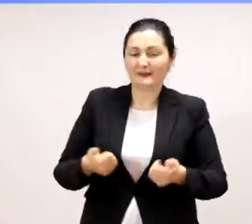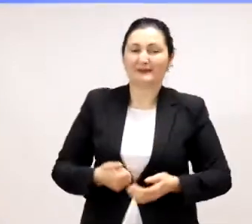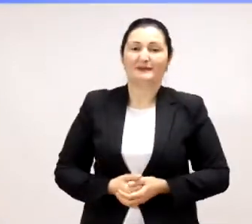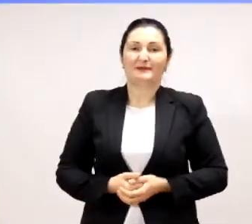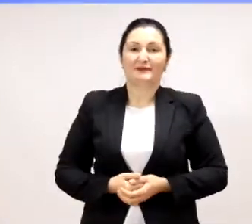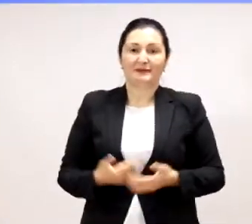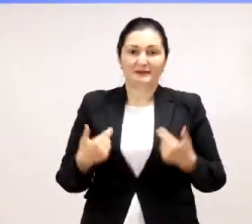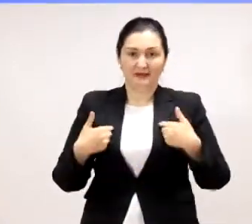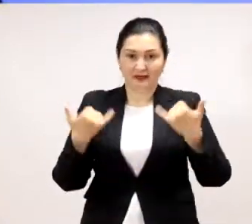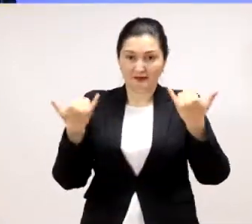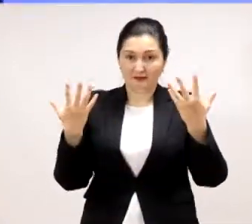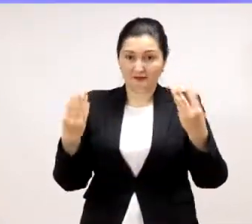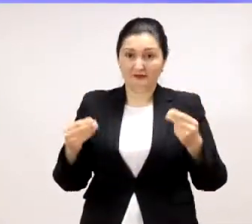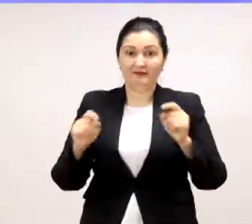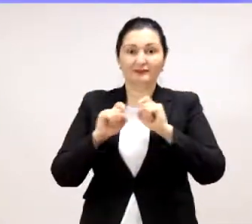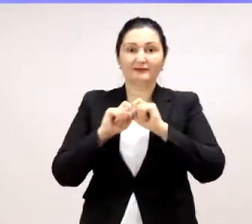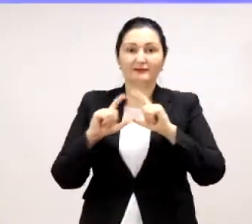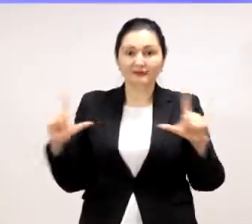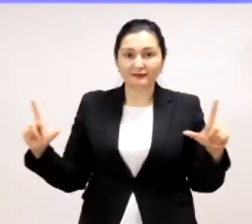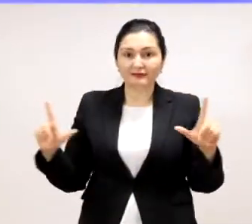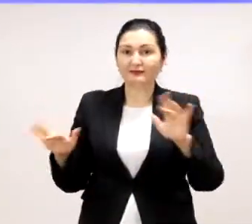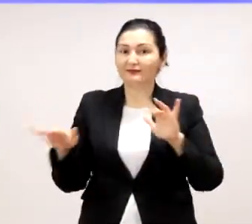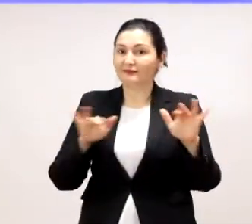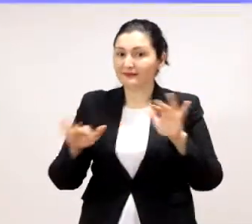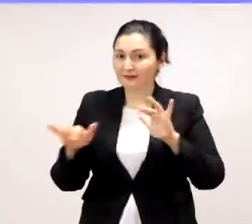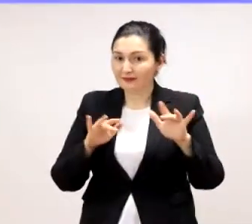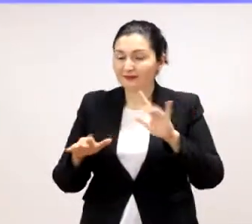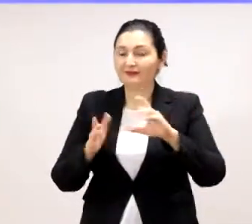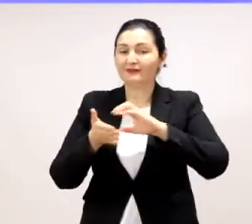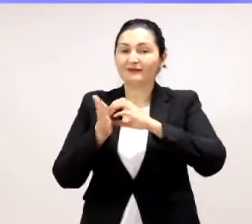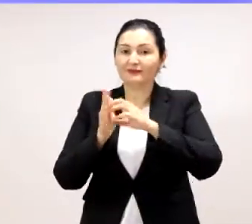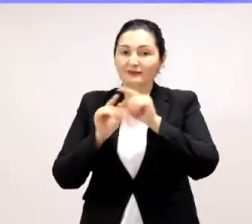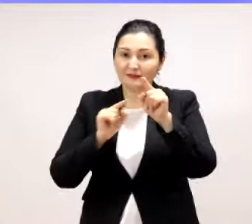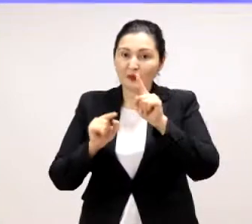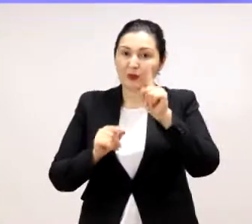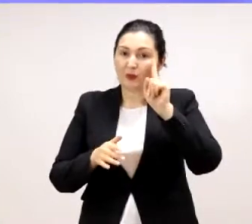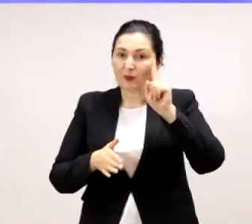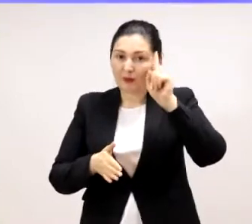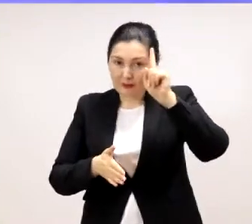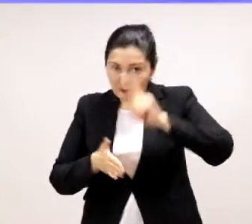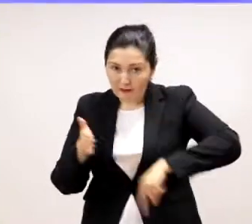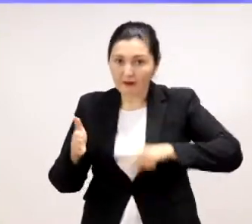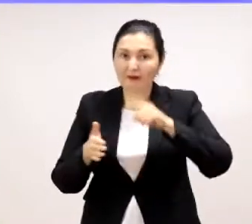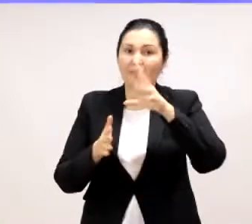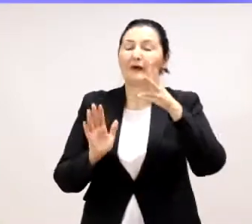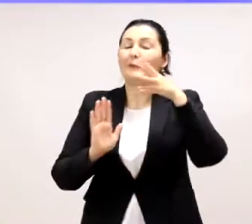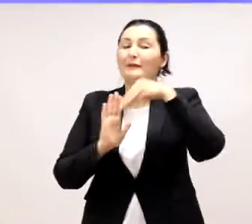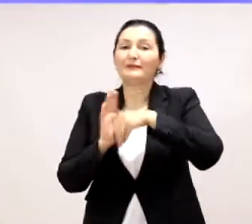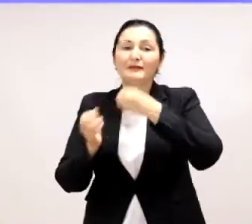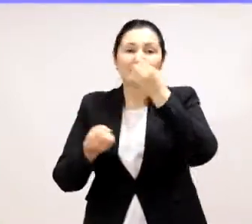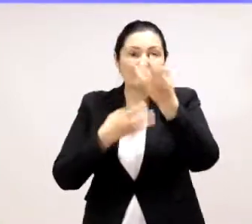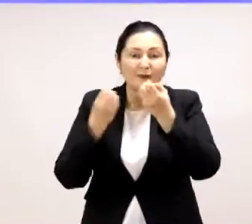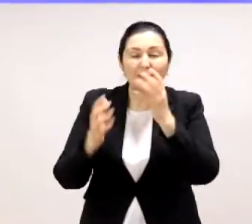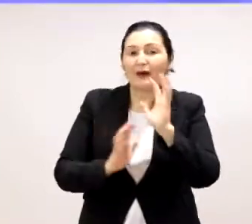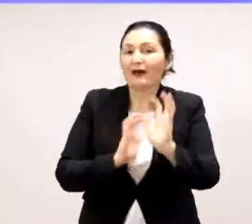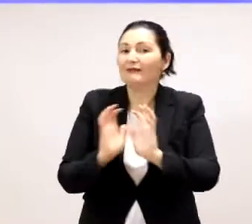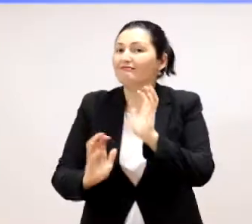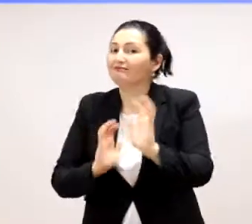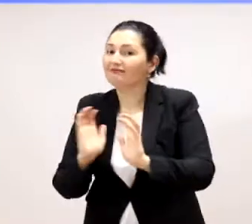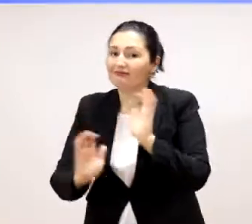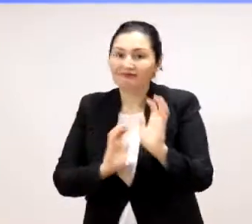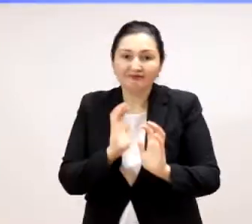ما امروز در مکتب در فعالیت بیرون از سینفی نیاز داریم که با گل پروری مشغول